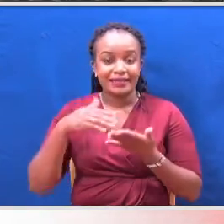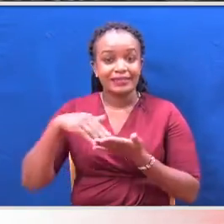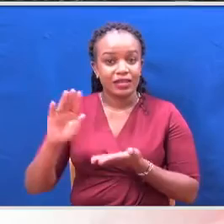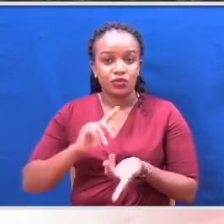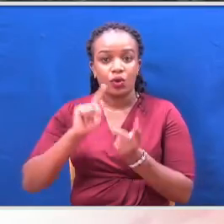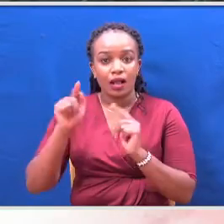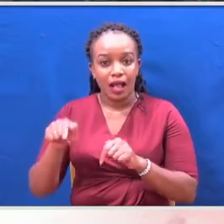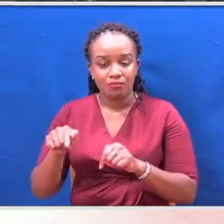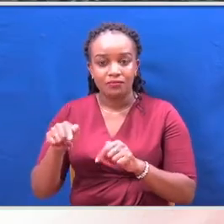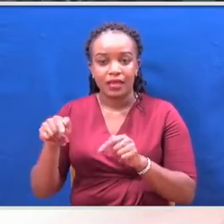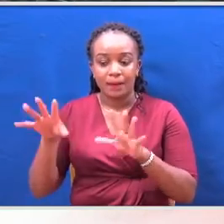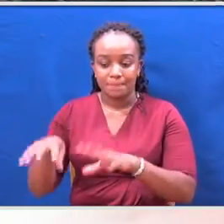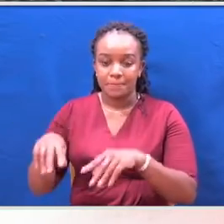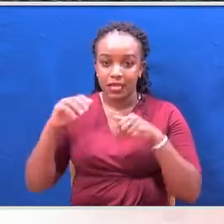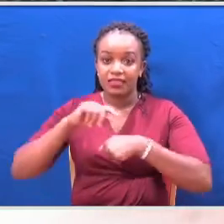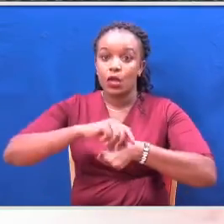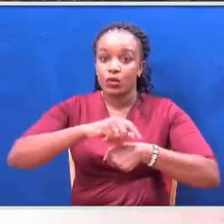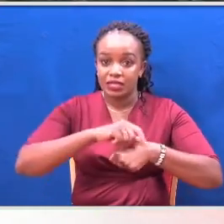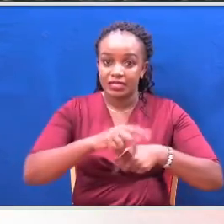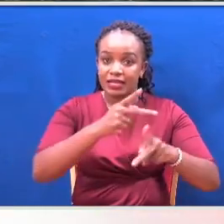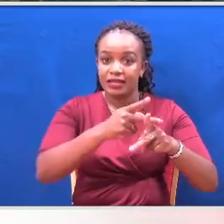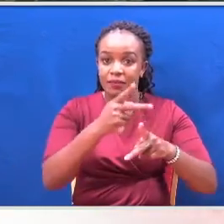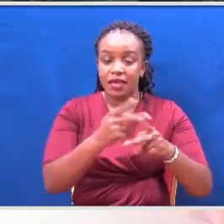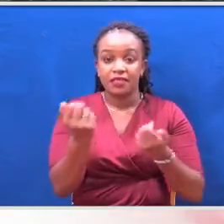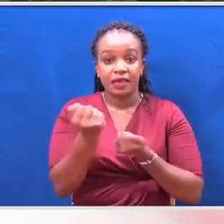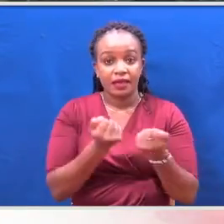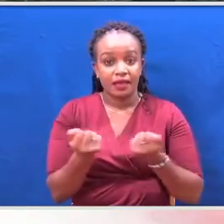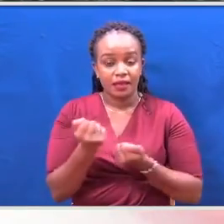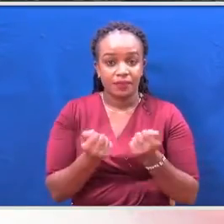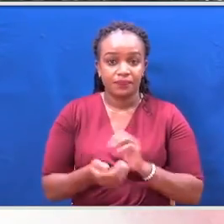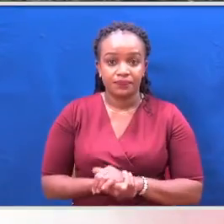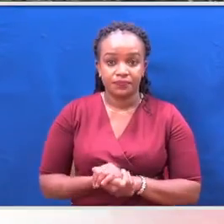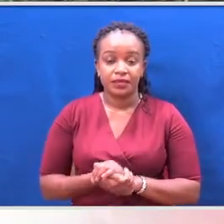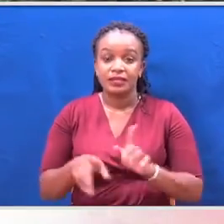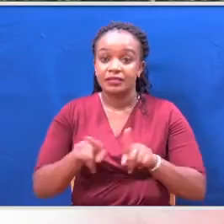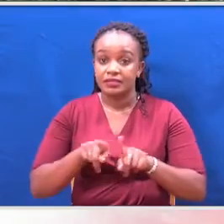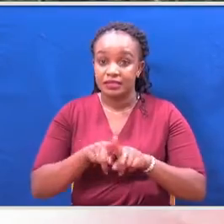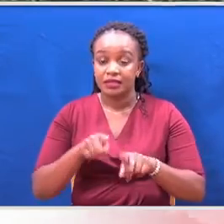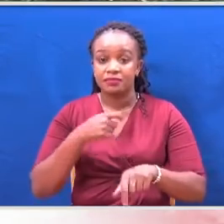Basi. Akaniambia nikipata gari ya kwenda huko nilimpongeza. Nyamaza.